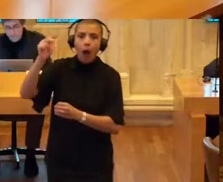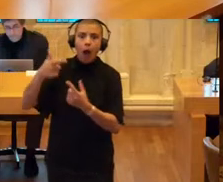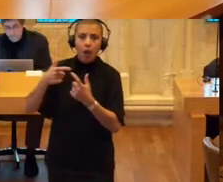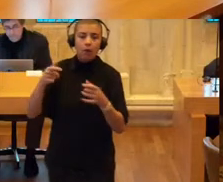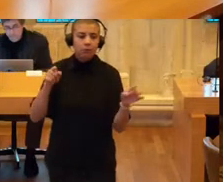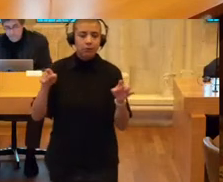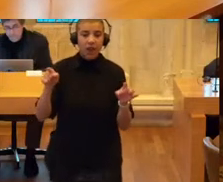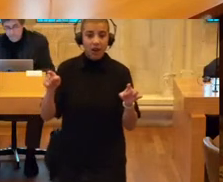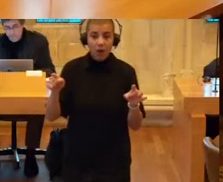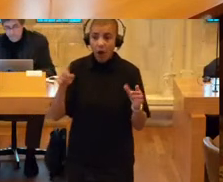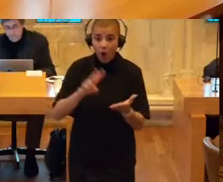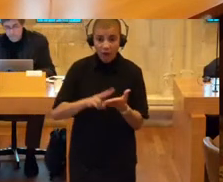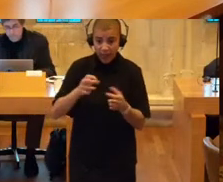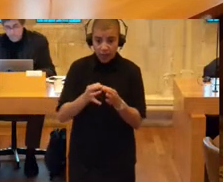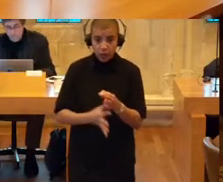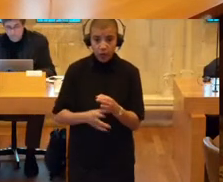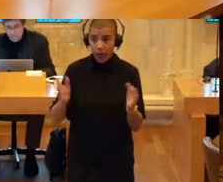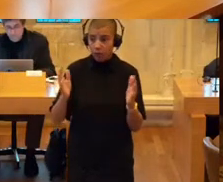même niveau.